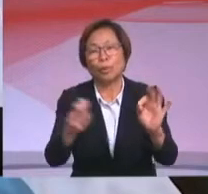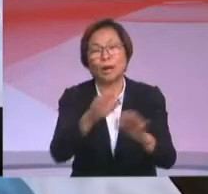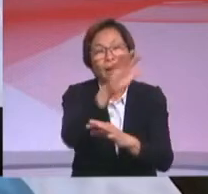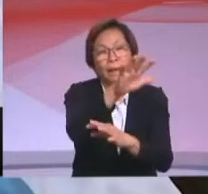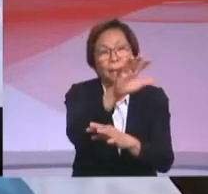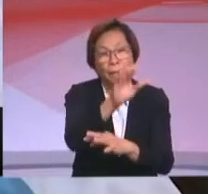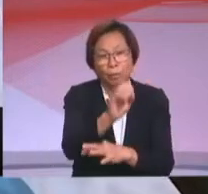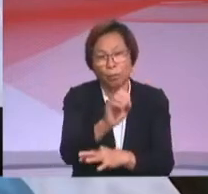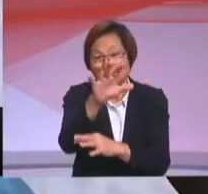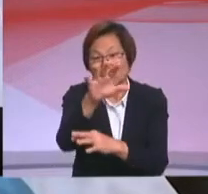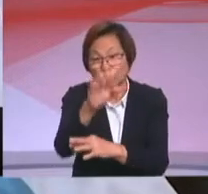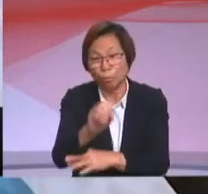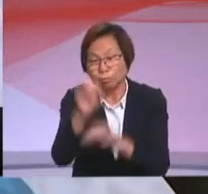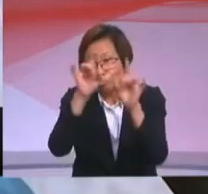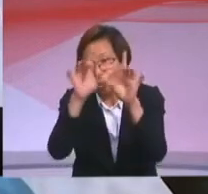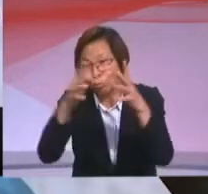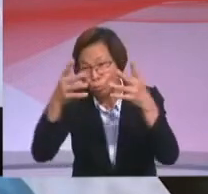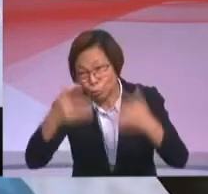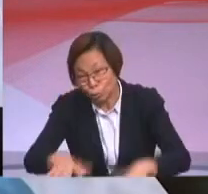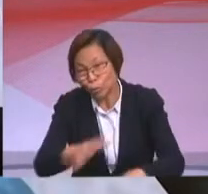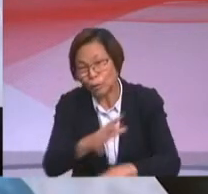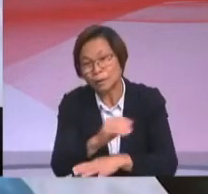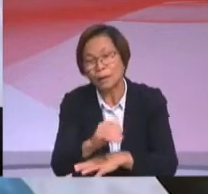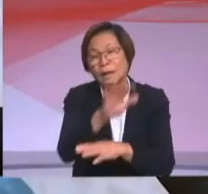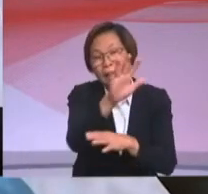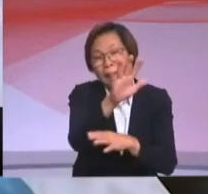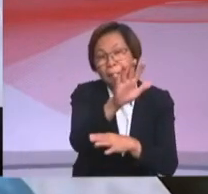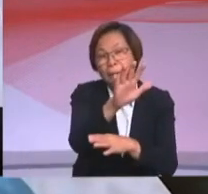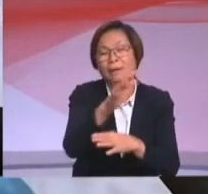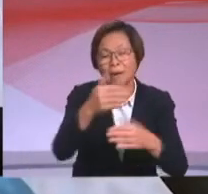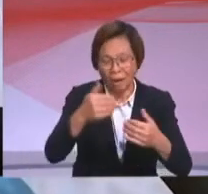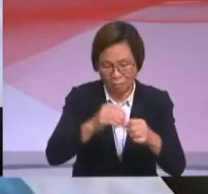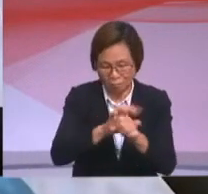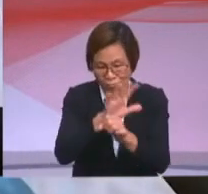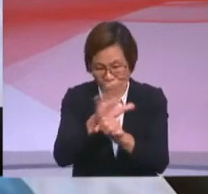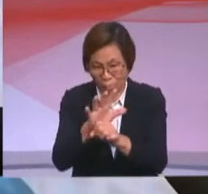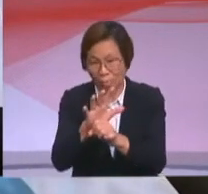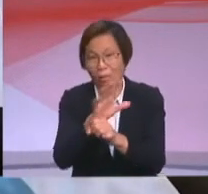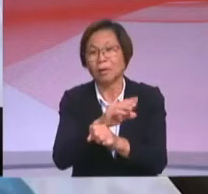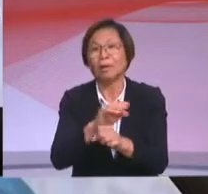50 individu telah pun disaring di mana 5 kes dikesan positif,